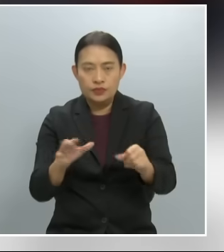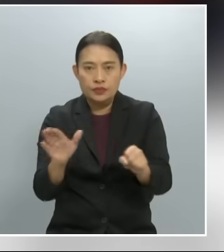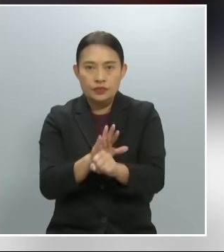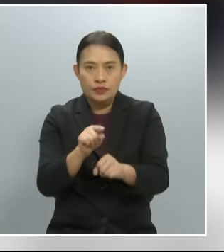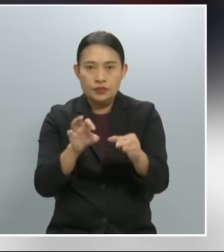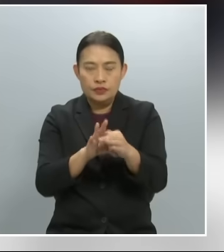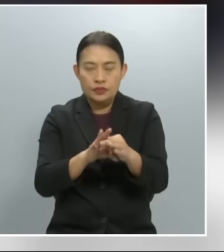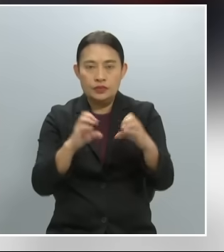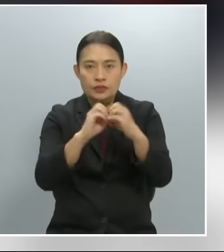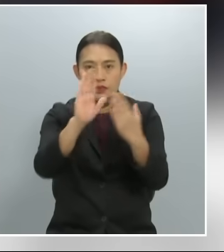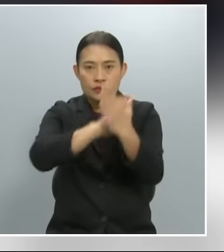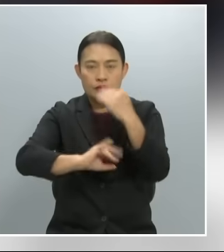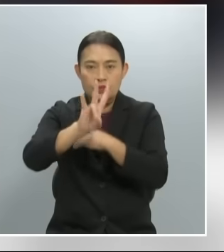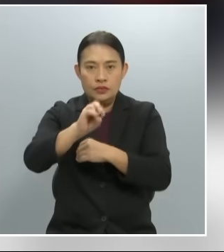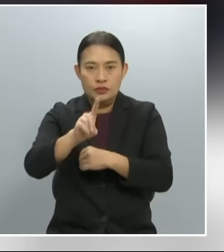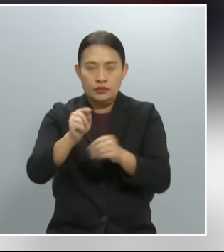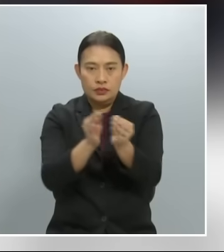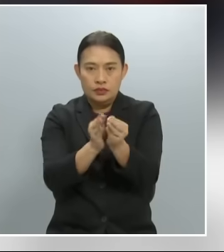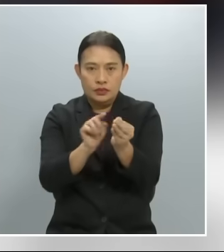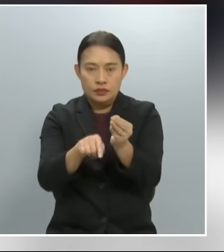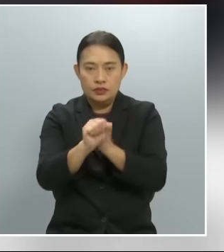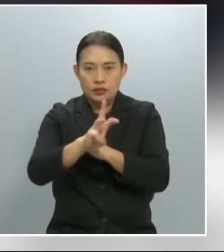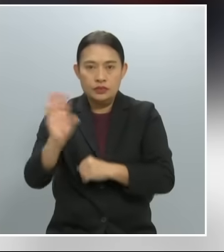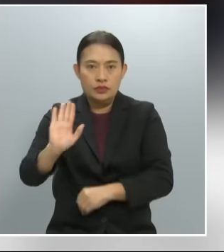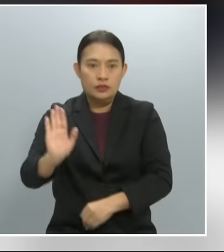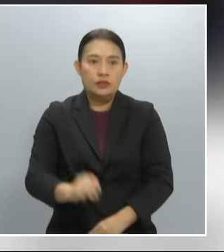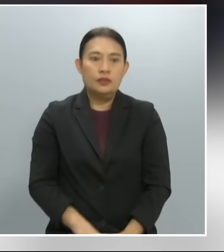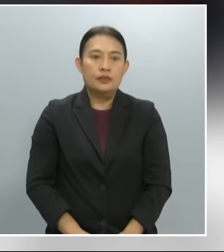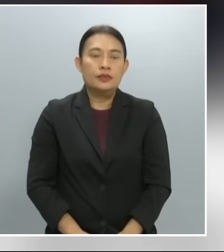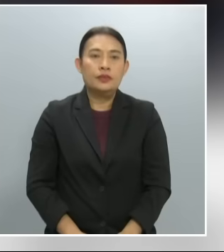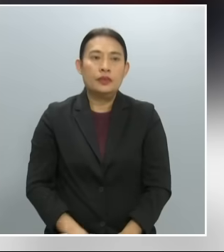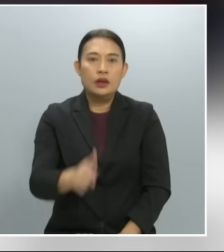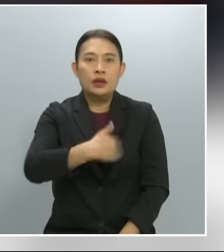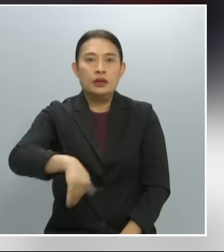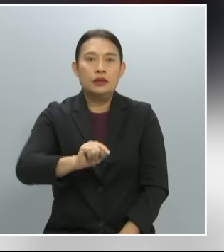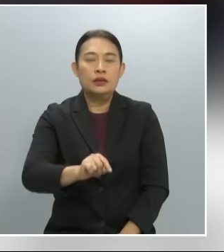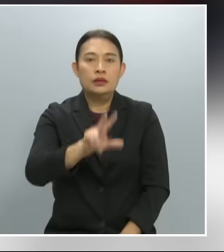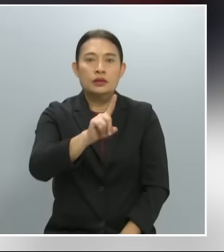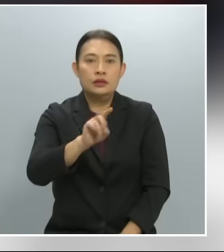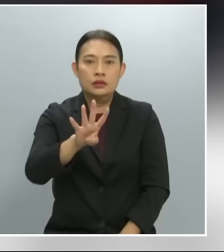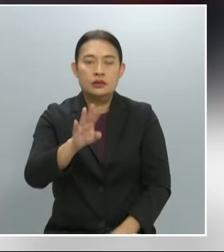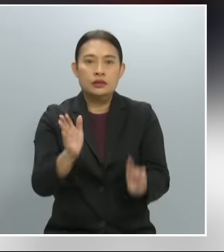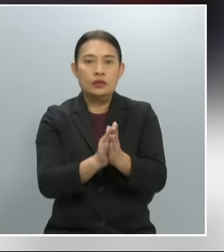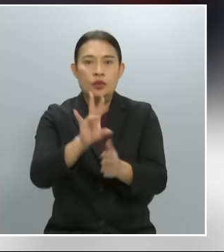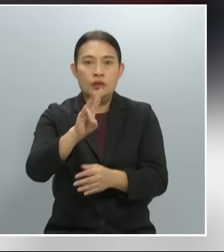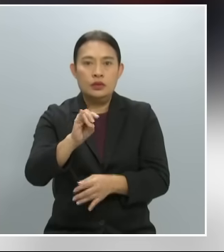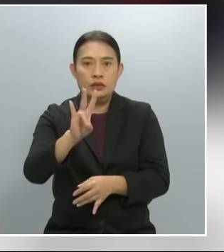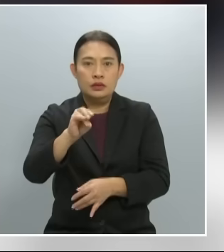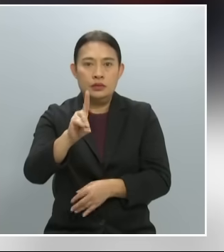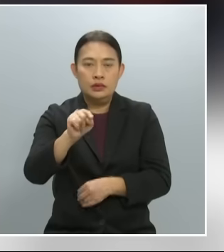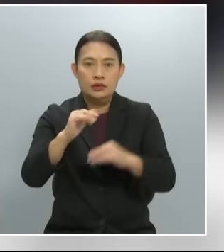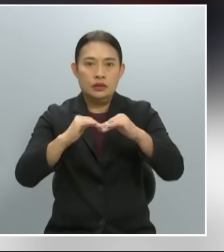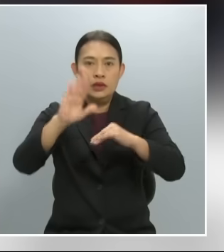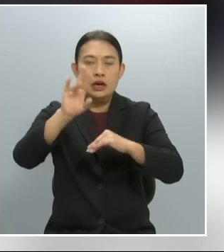ไทย71เสียงโดยไม่จำเป็นต้องใช้เสียงสว. ก็อย่างที่รู้314เติม71นี่เป็นอันเกิน375เลย